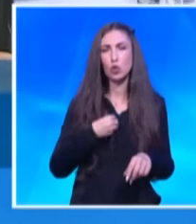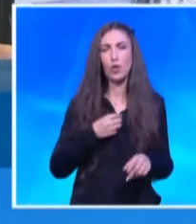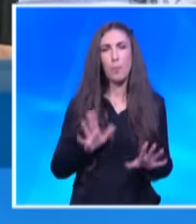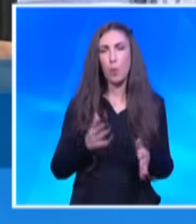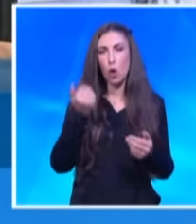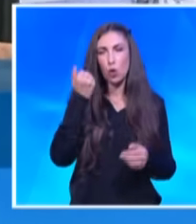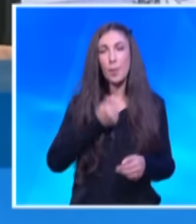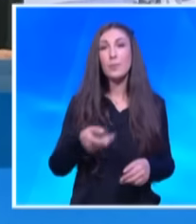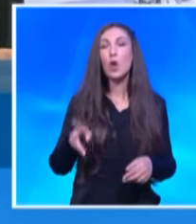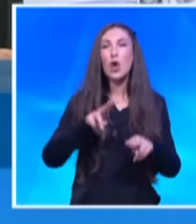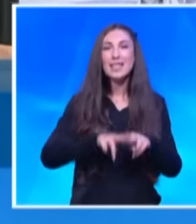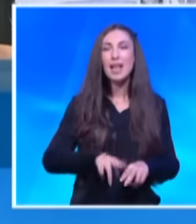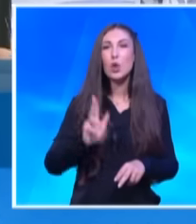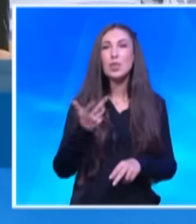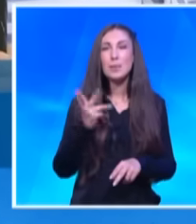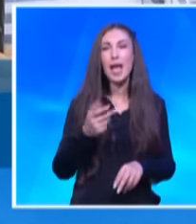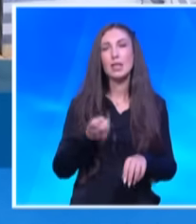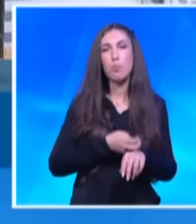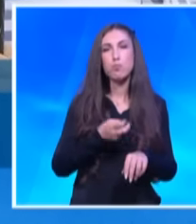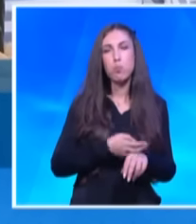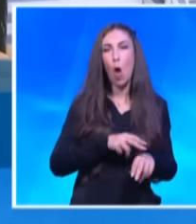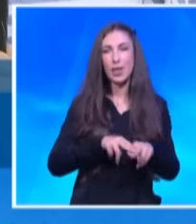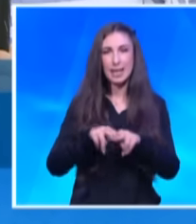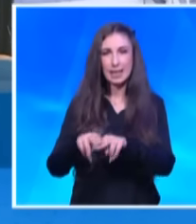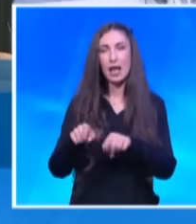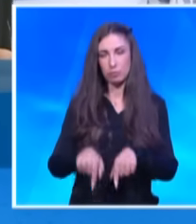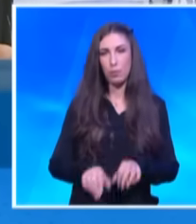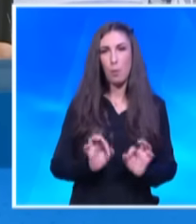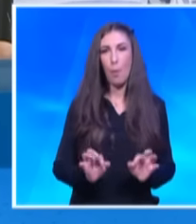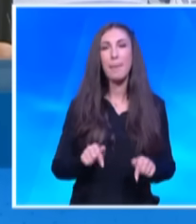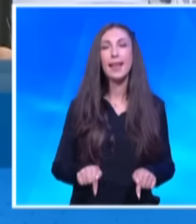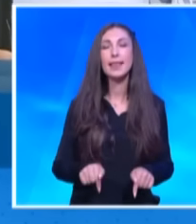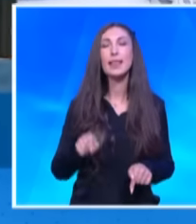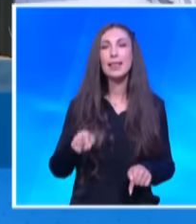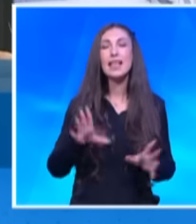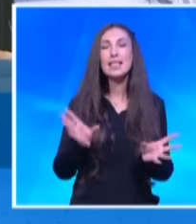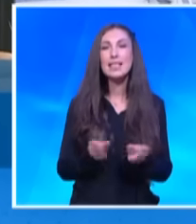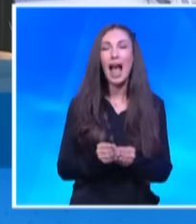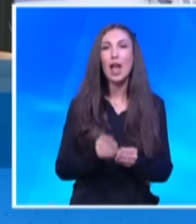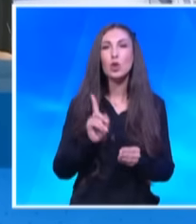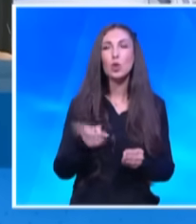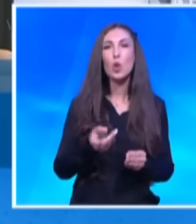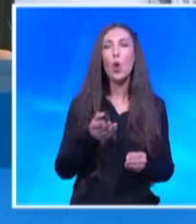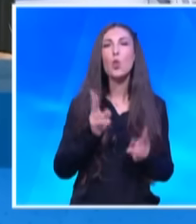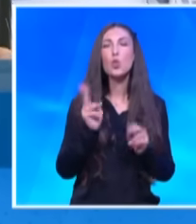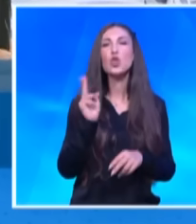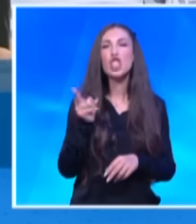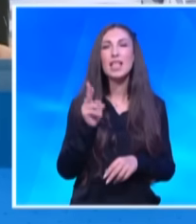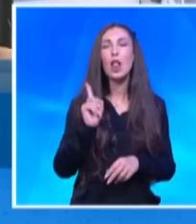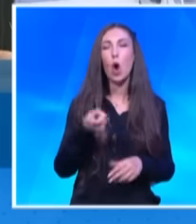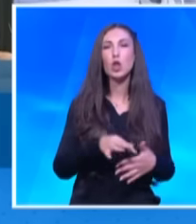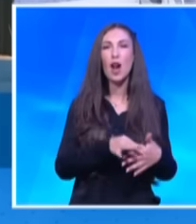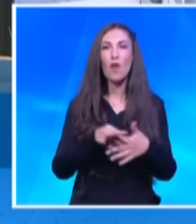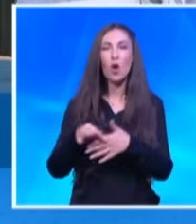по-добре. Останалите 18 са хоспитализирани и към този час. Те са придружени от своите учители, които са